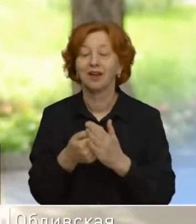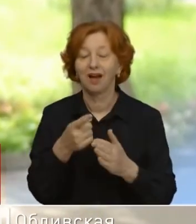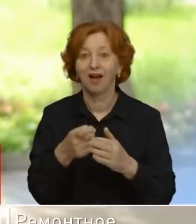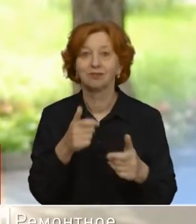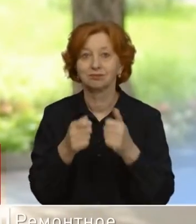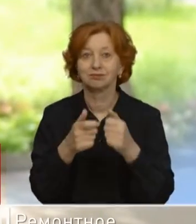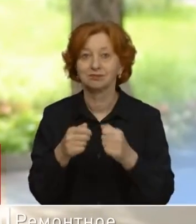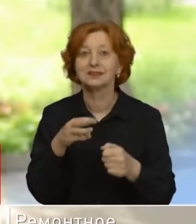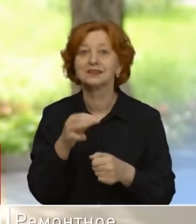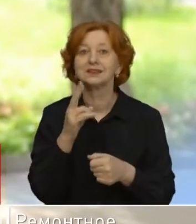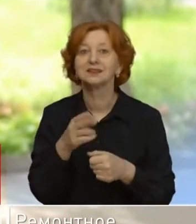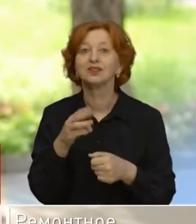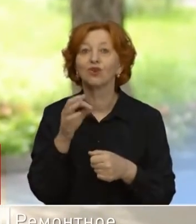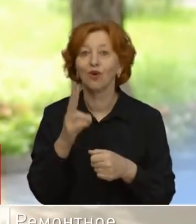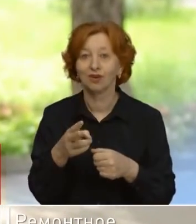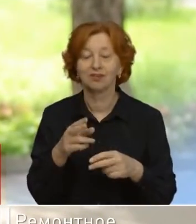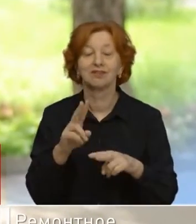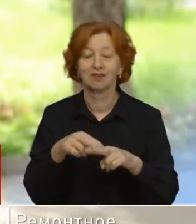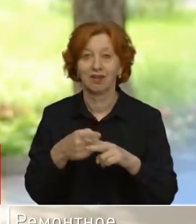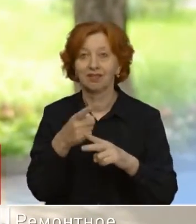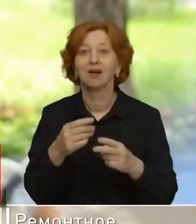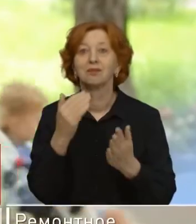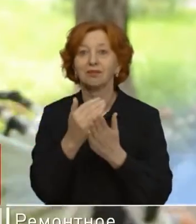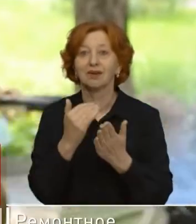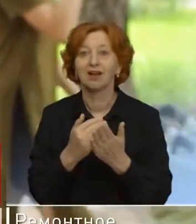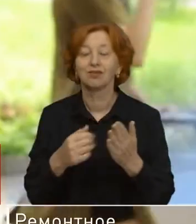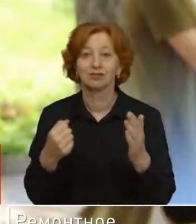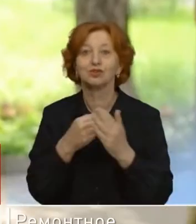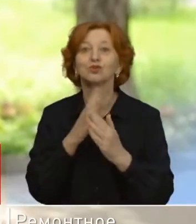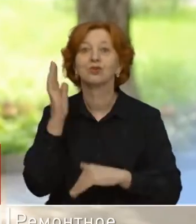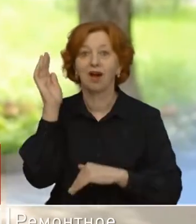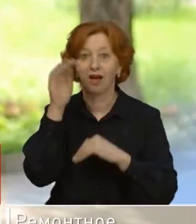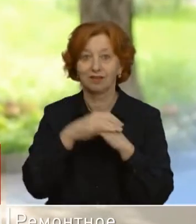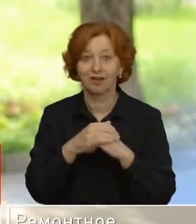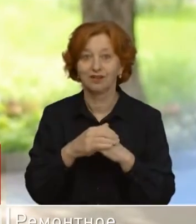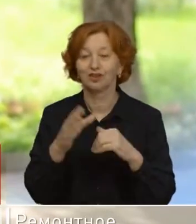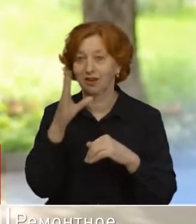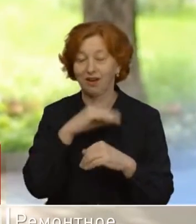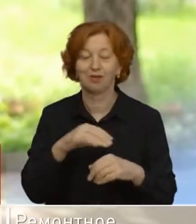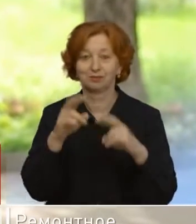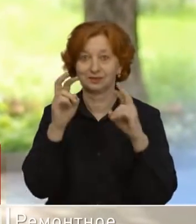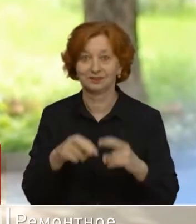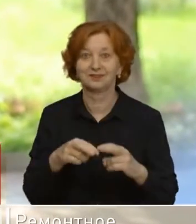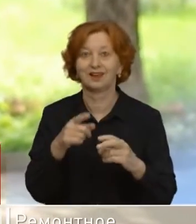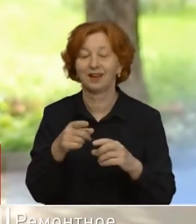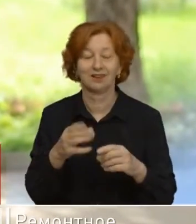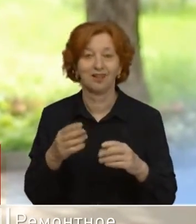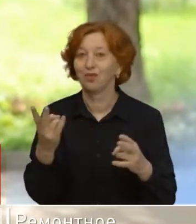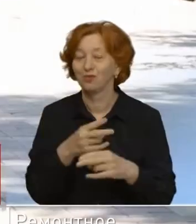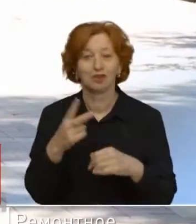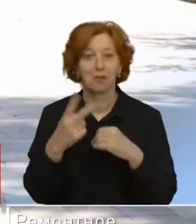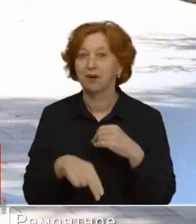это платформа, там очень часто ты садишься, допустим, с утра и до вечера, и не замечаешь, время летит. Я вот думаю, уже надо прекращать